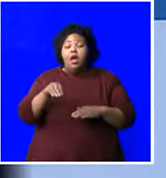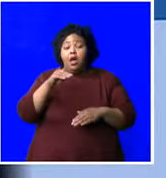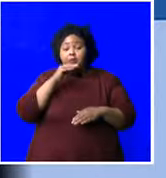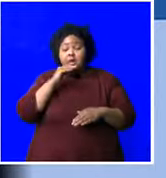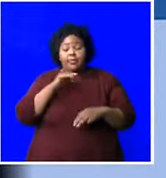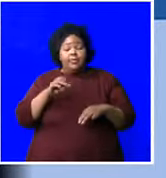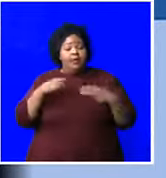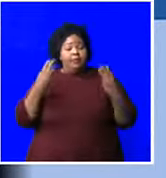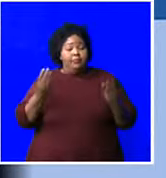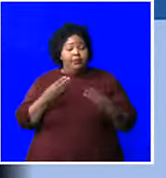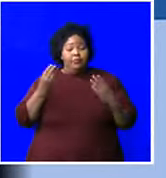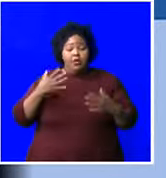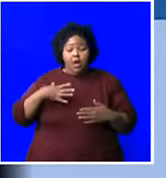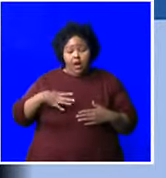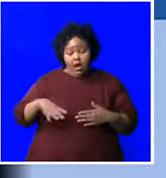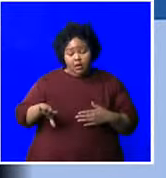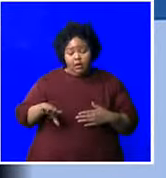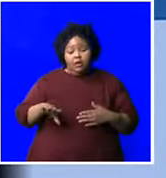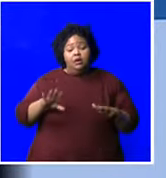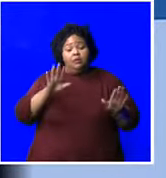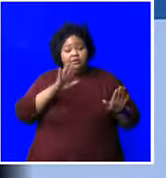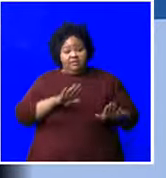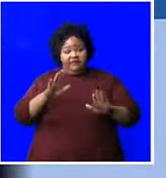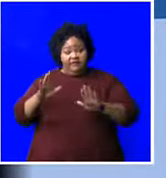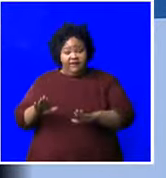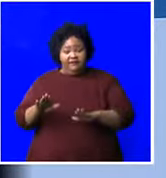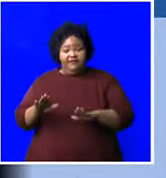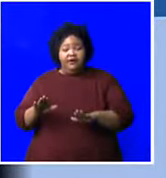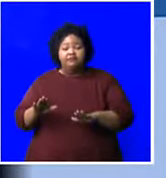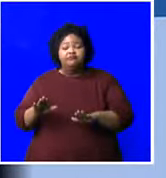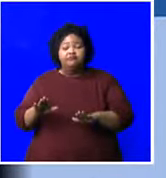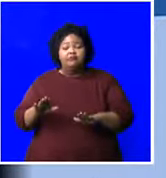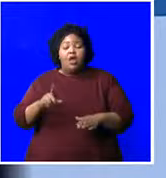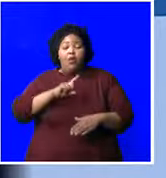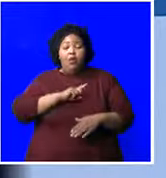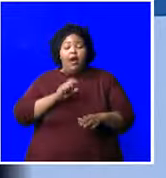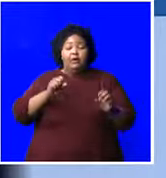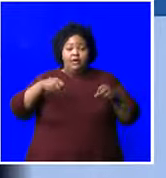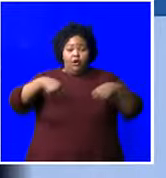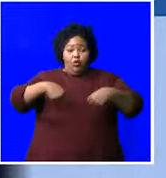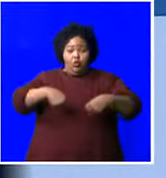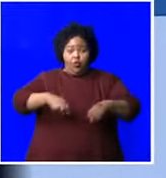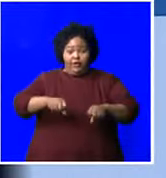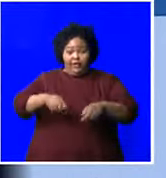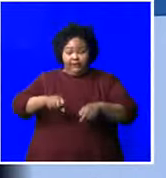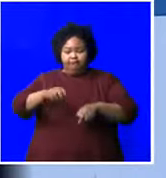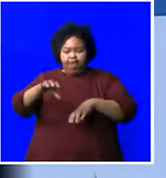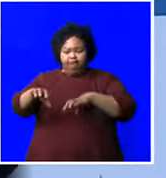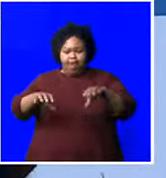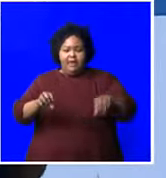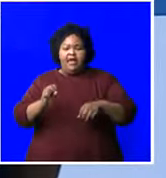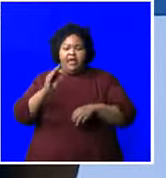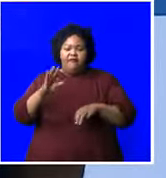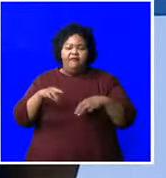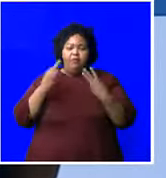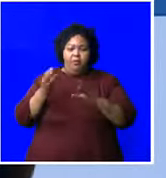singemaswati. Uma singayi asiye. Ngoba ngilapho sitawusita khona sakhe imsebenzi.